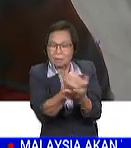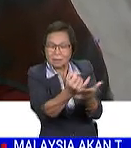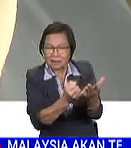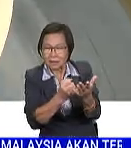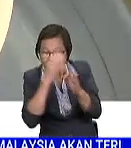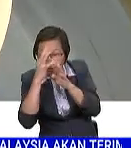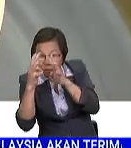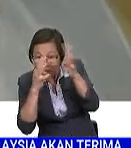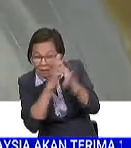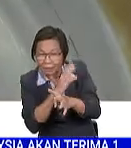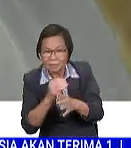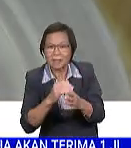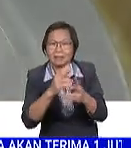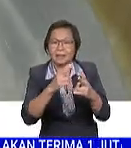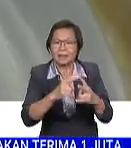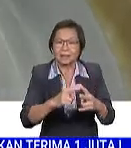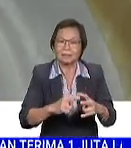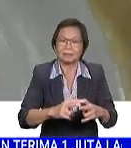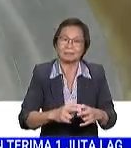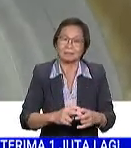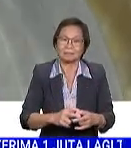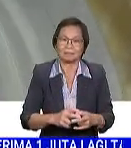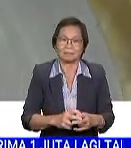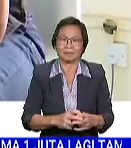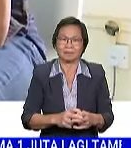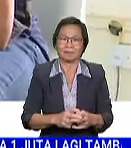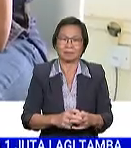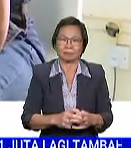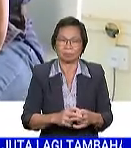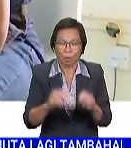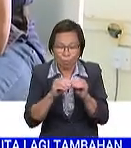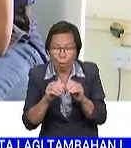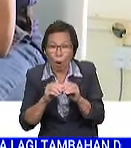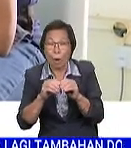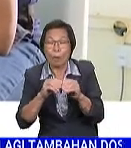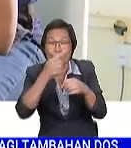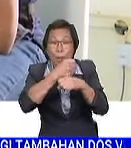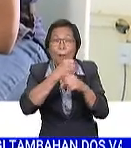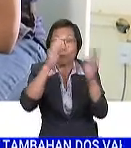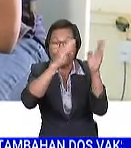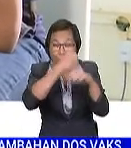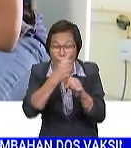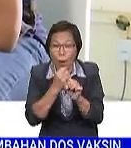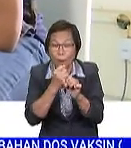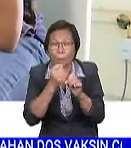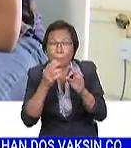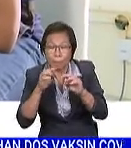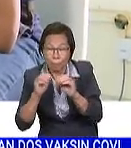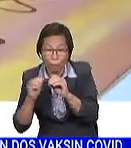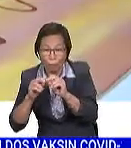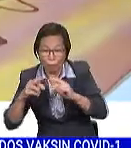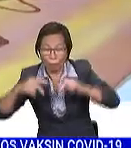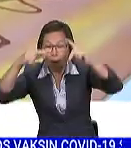kajian produk kraft. Ia juga membentuk peningkatan pengetahuan masyarakat dalam mengetengahkan hasil